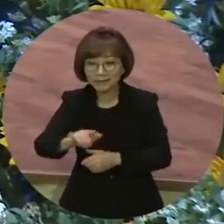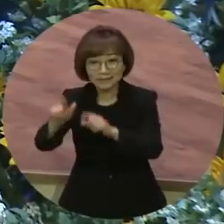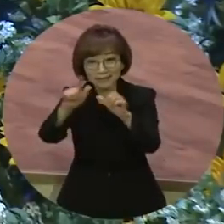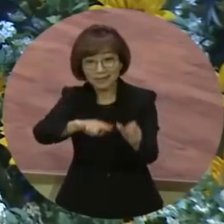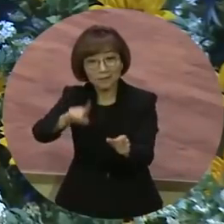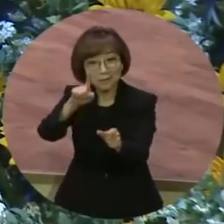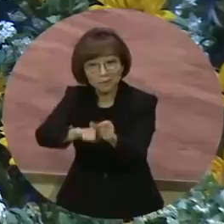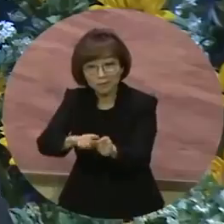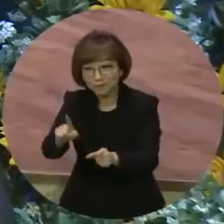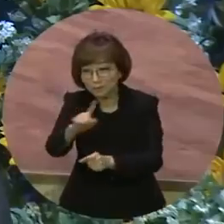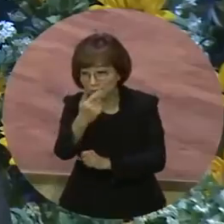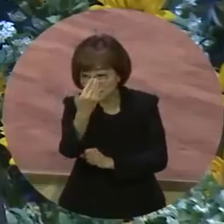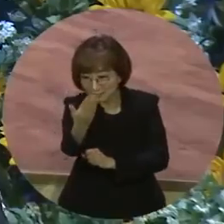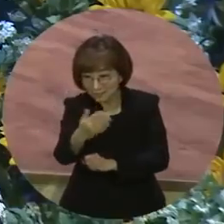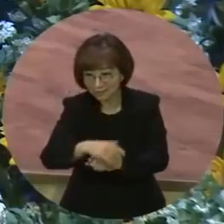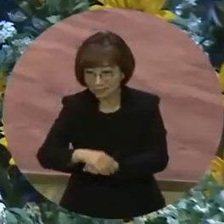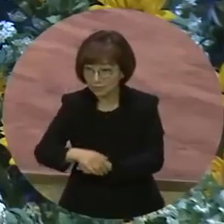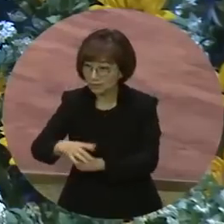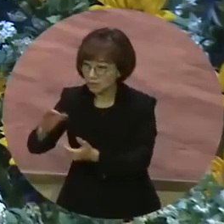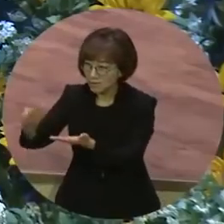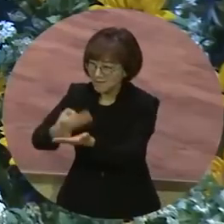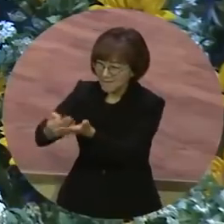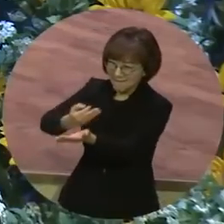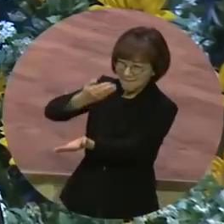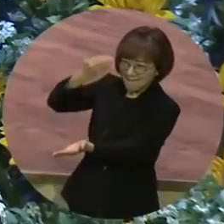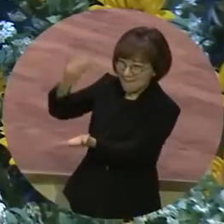의미가 뭡니까? 돈 많이 벌어서